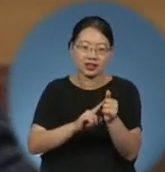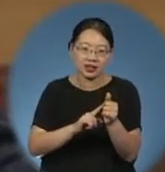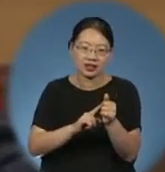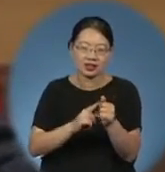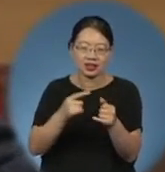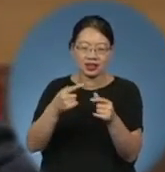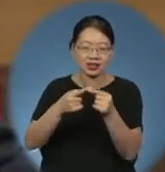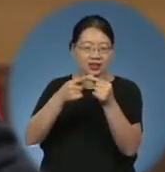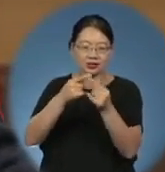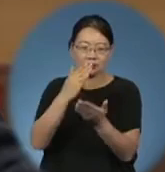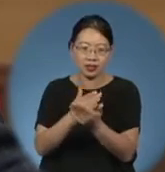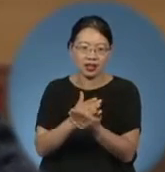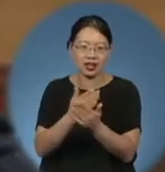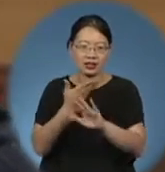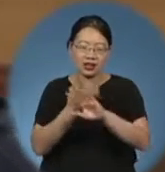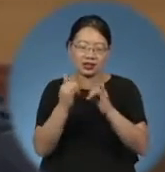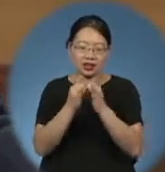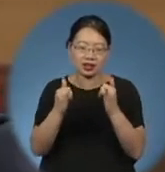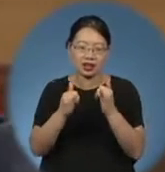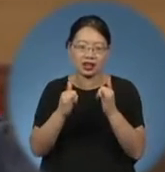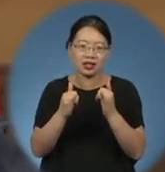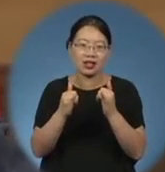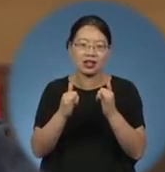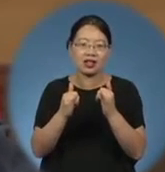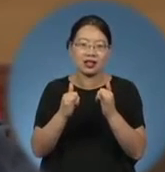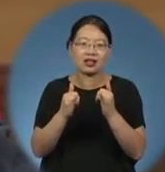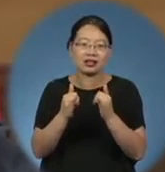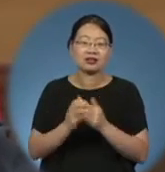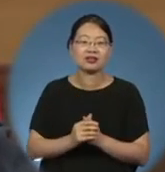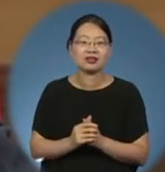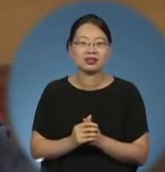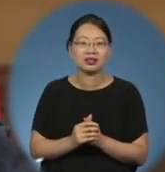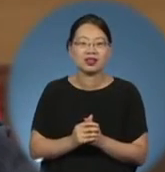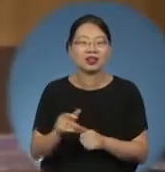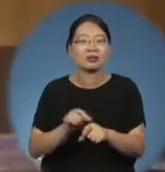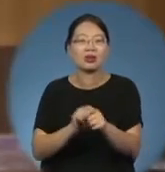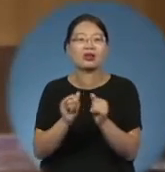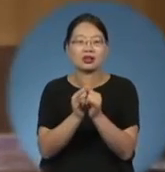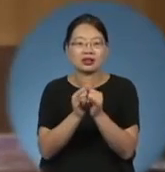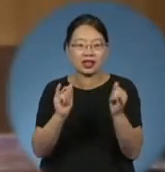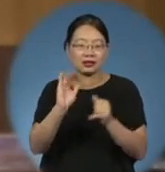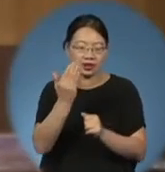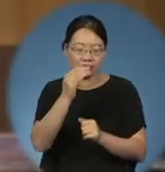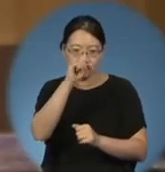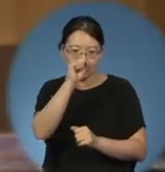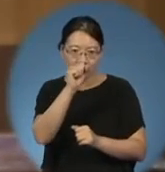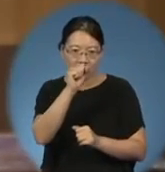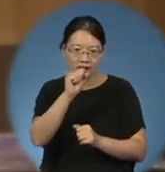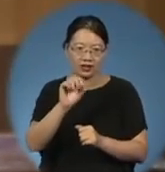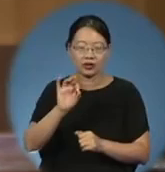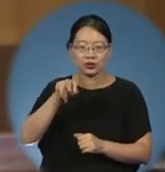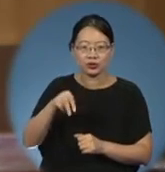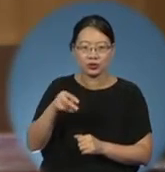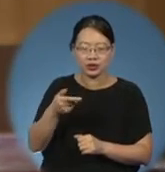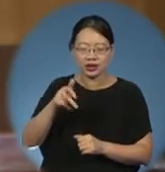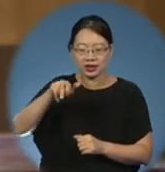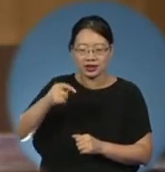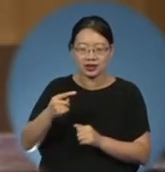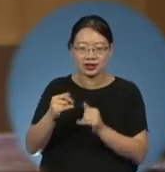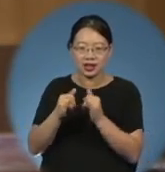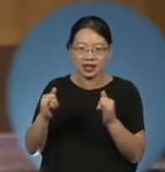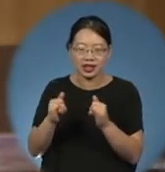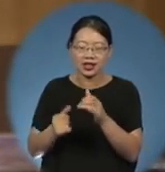1등이 된 이보다는 남과 다른 사람이 되라고 가르칩니다 게송 개 석봉 유니크한 사라고 또